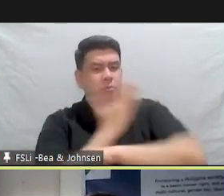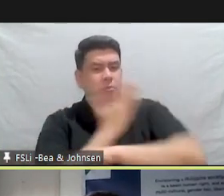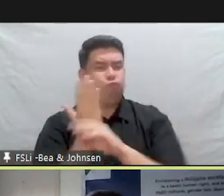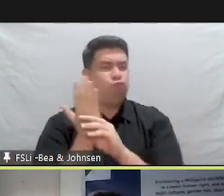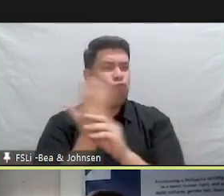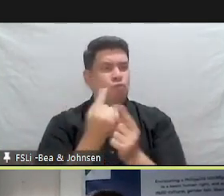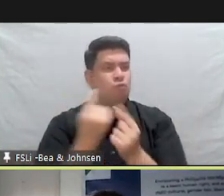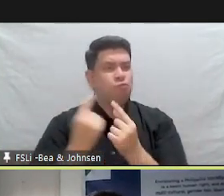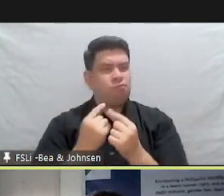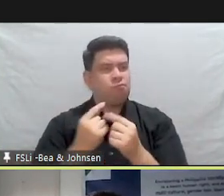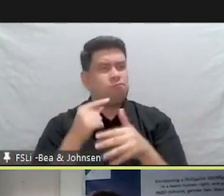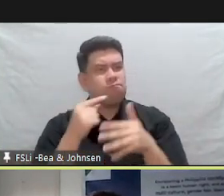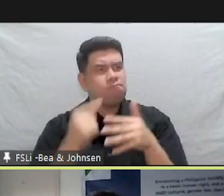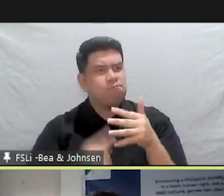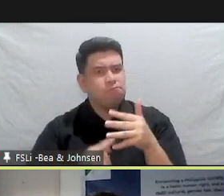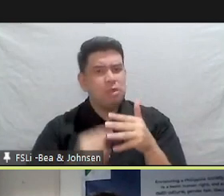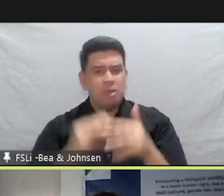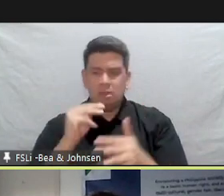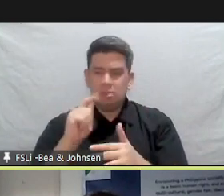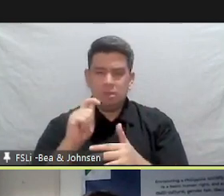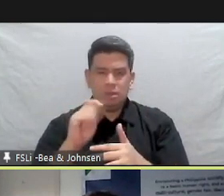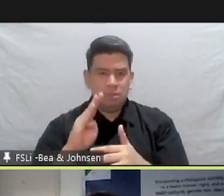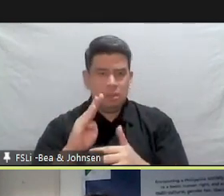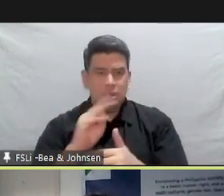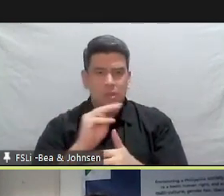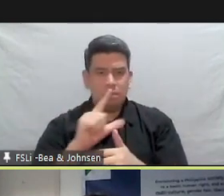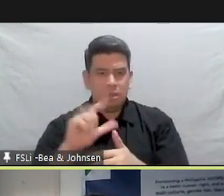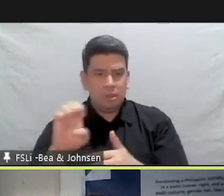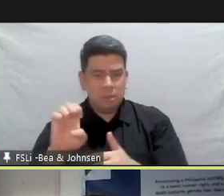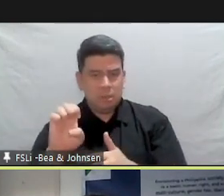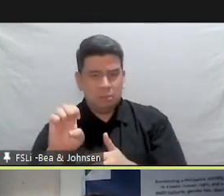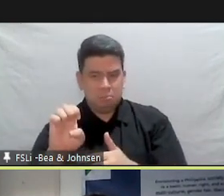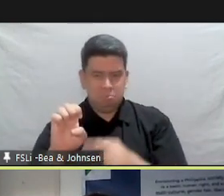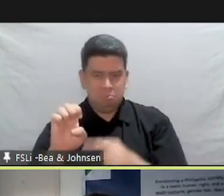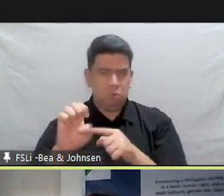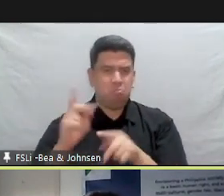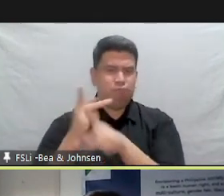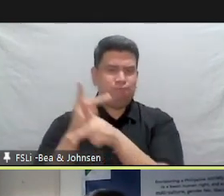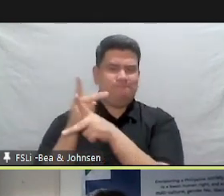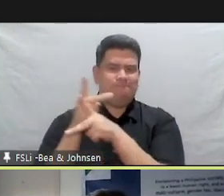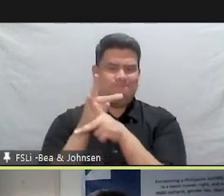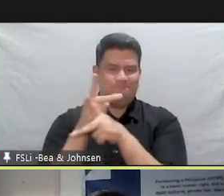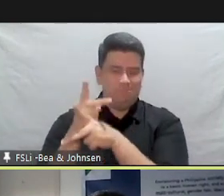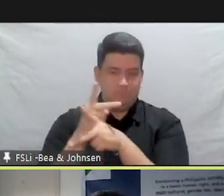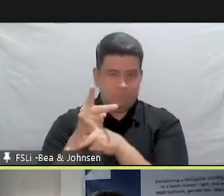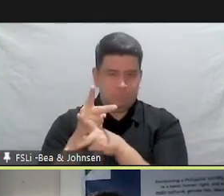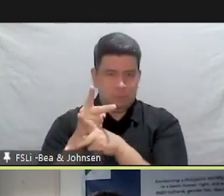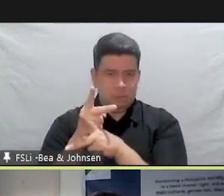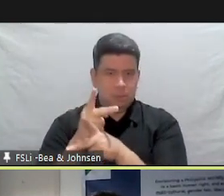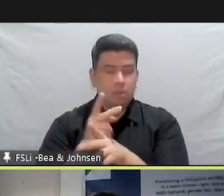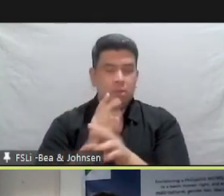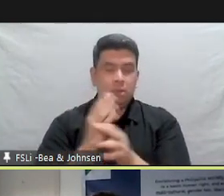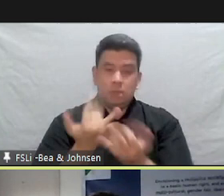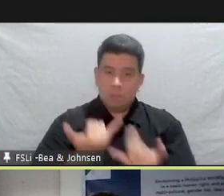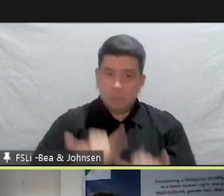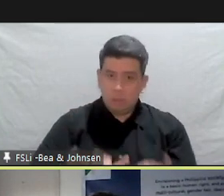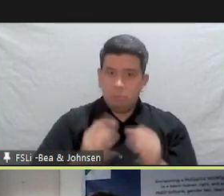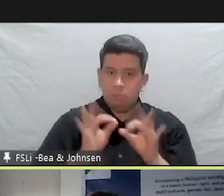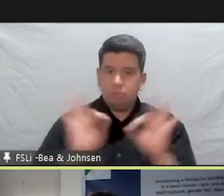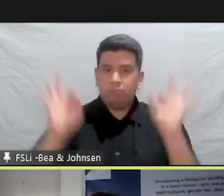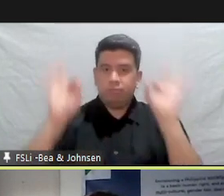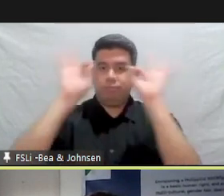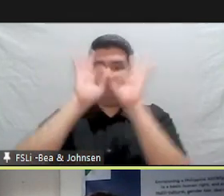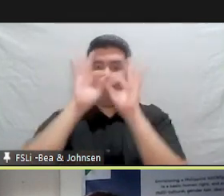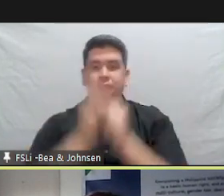mas maipagtanggol yung MTB-MLD. Lalo na ngayon at very crucial o very